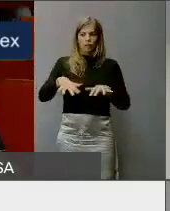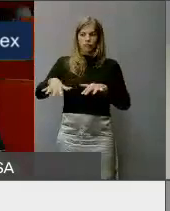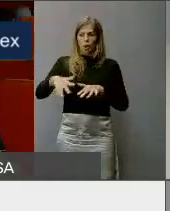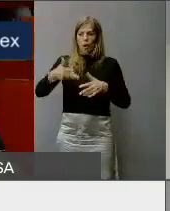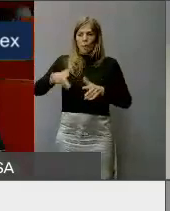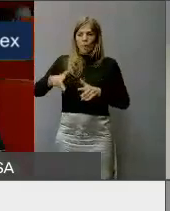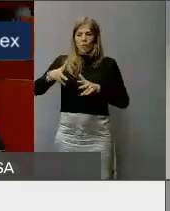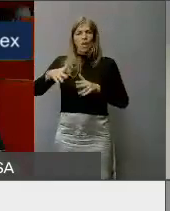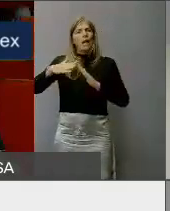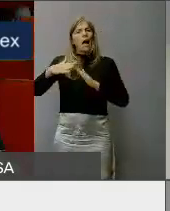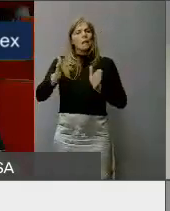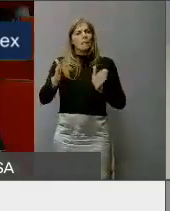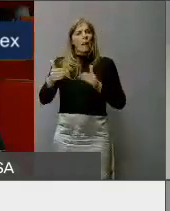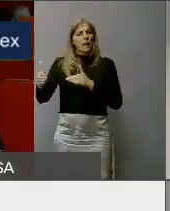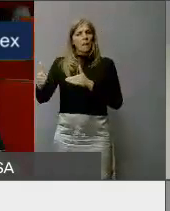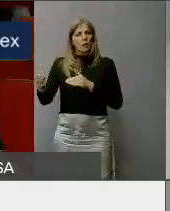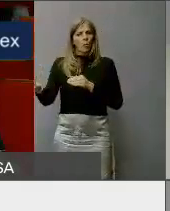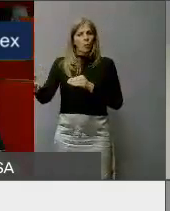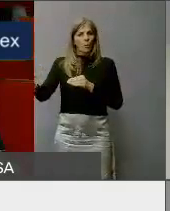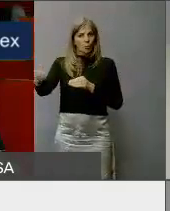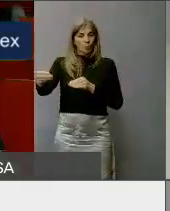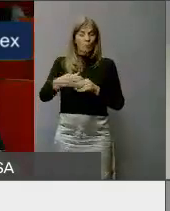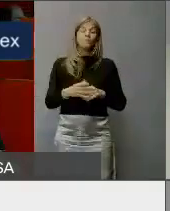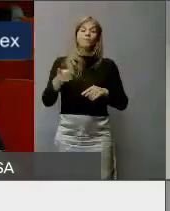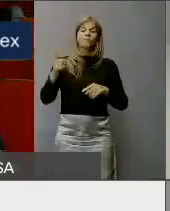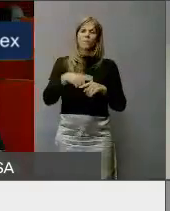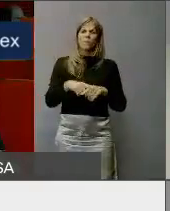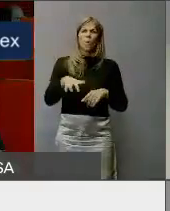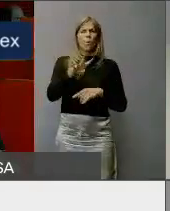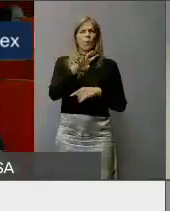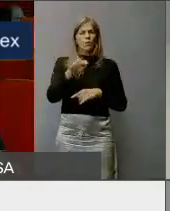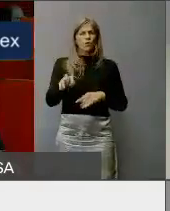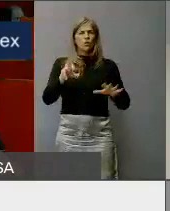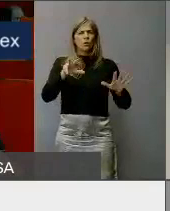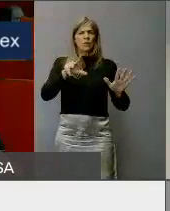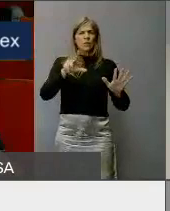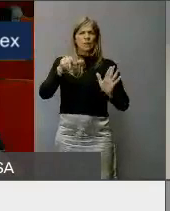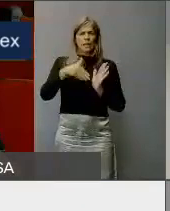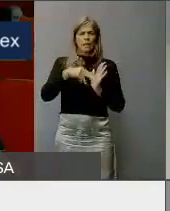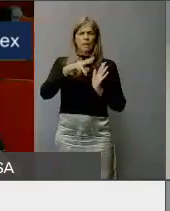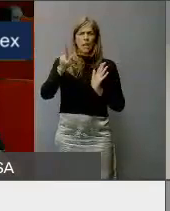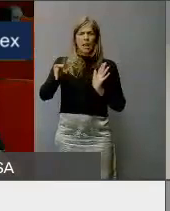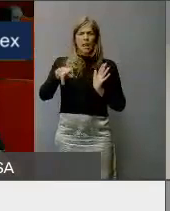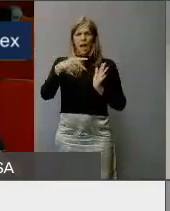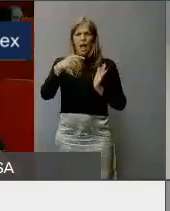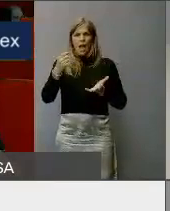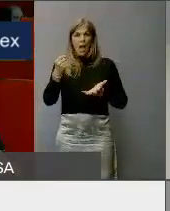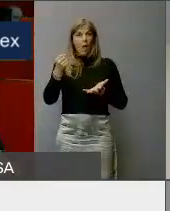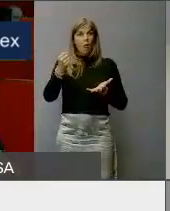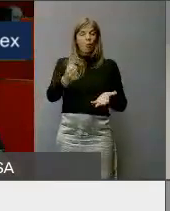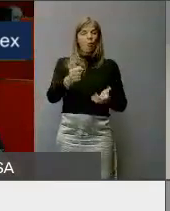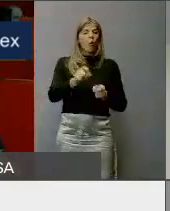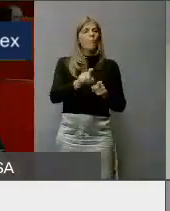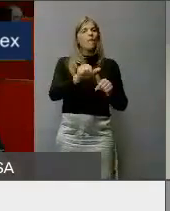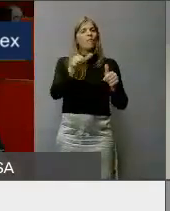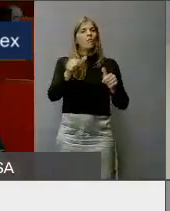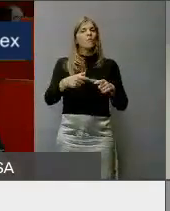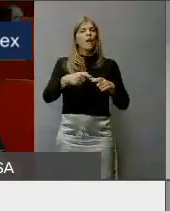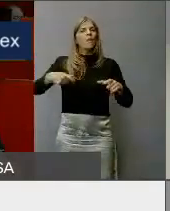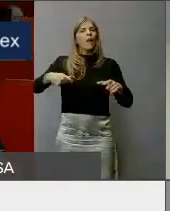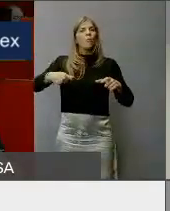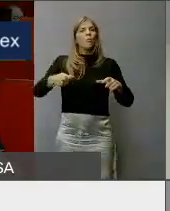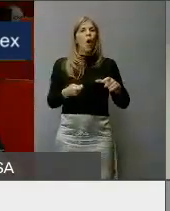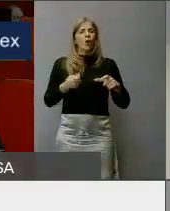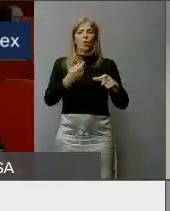dare altri 487 mila euro i buoni spesa per